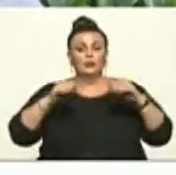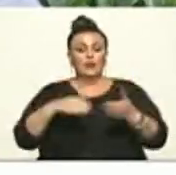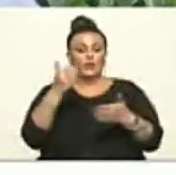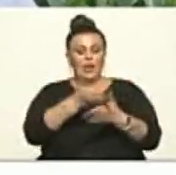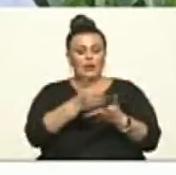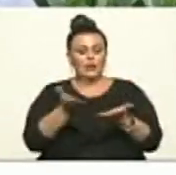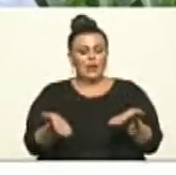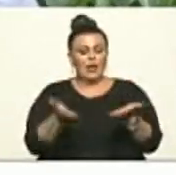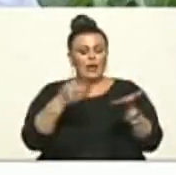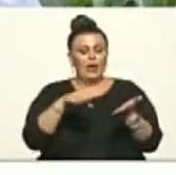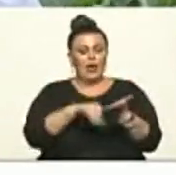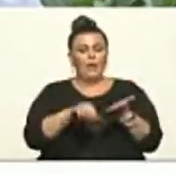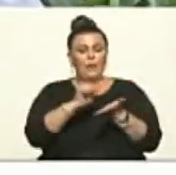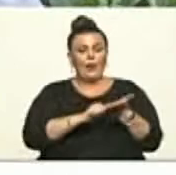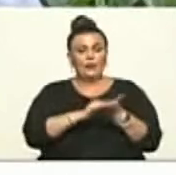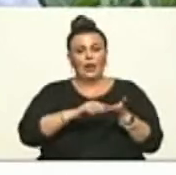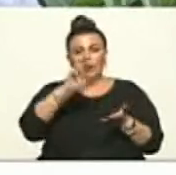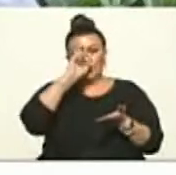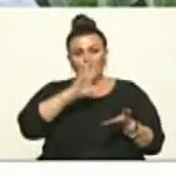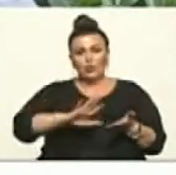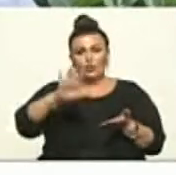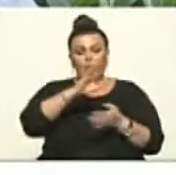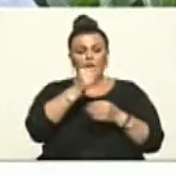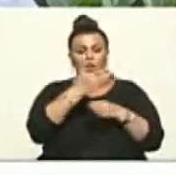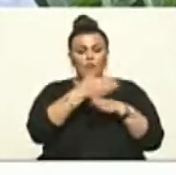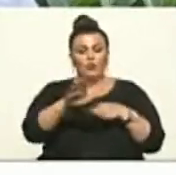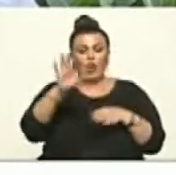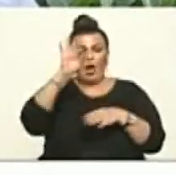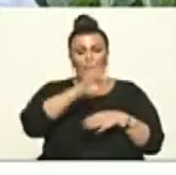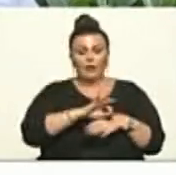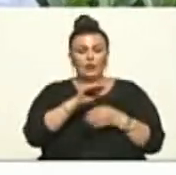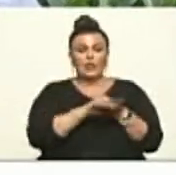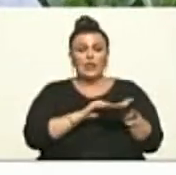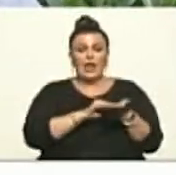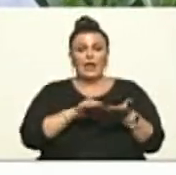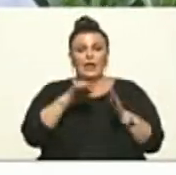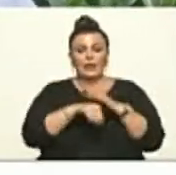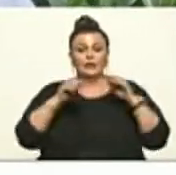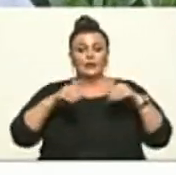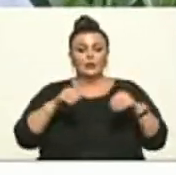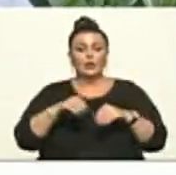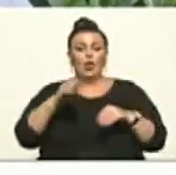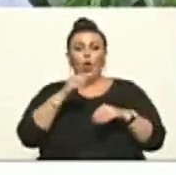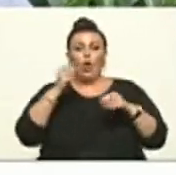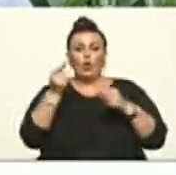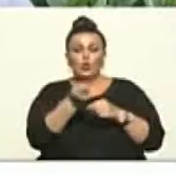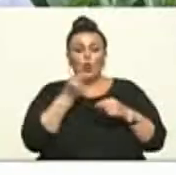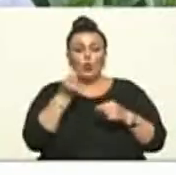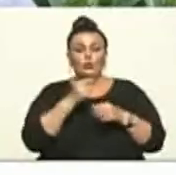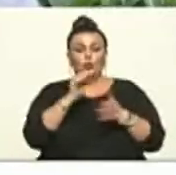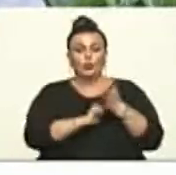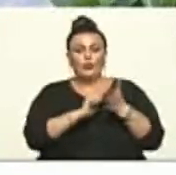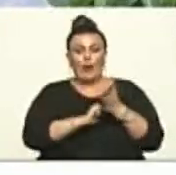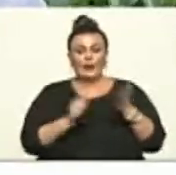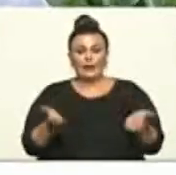dəstəkləmək məqsədilə dövlət tərəfindən vəsait ayrılmışdı və təkrar əkinlərdə toxumçuluğu dəstəkləmək məqsədilə. Bu il